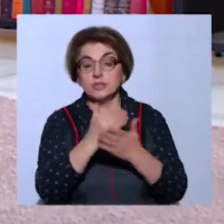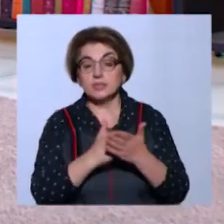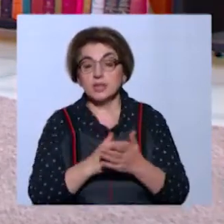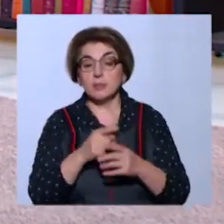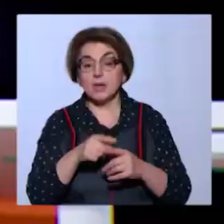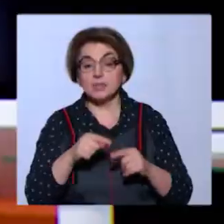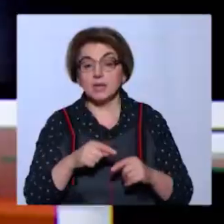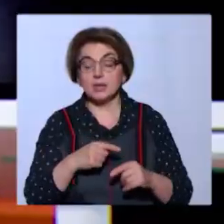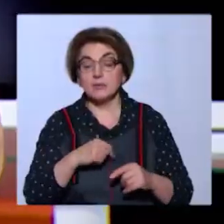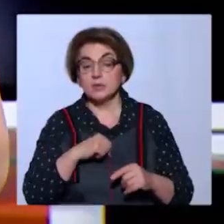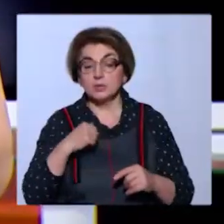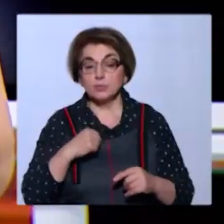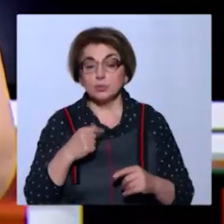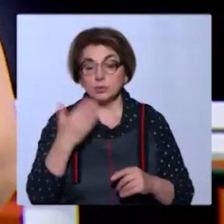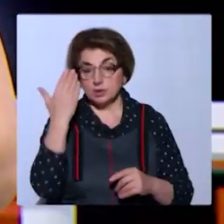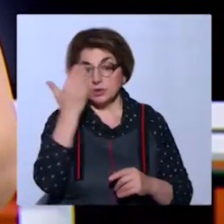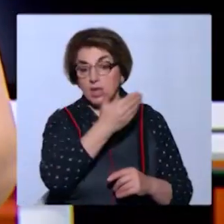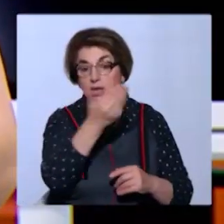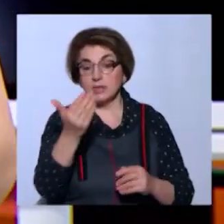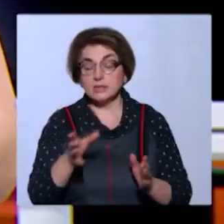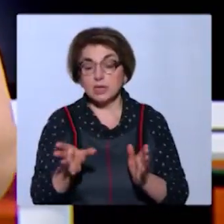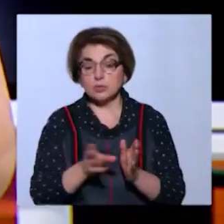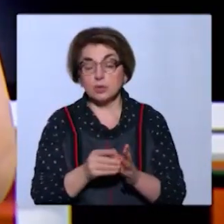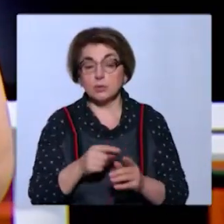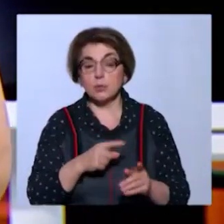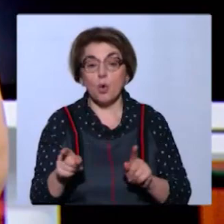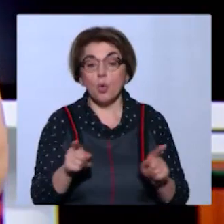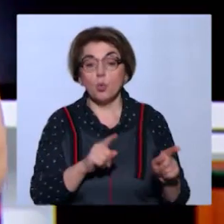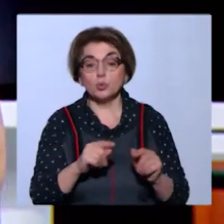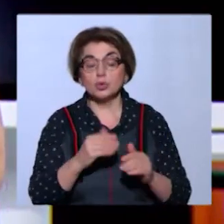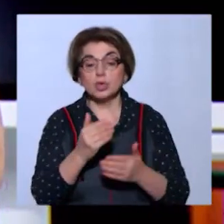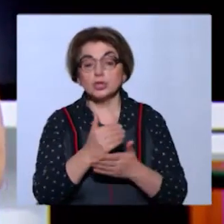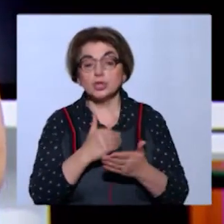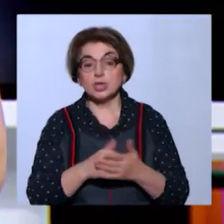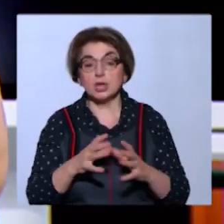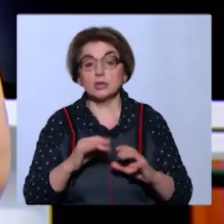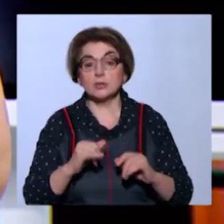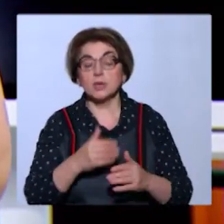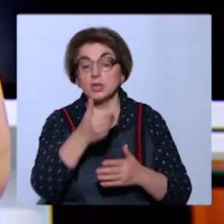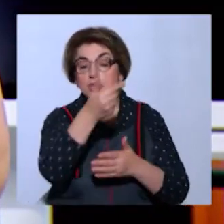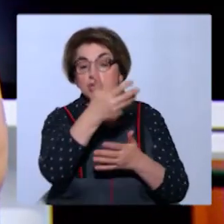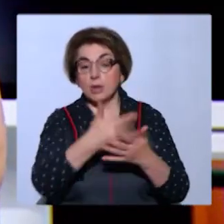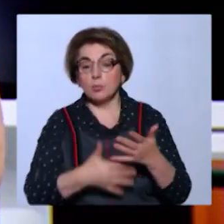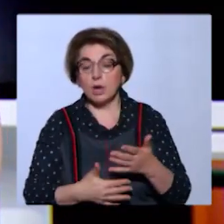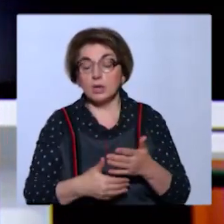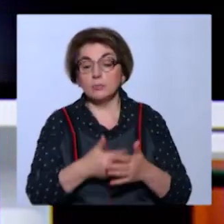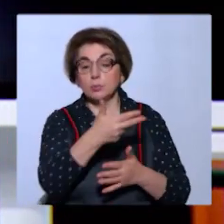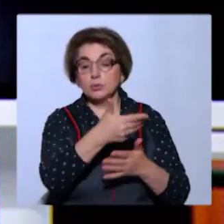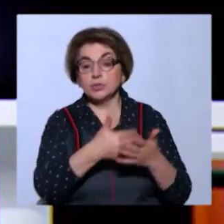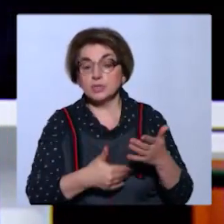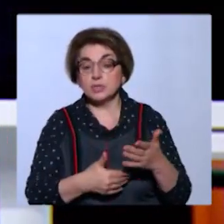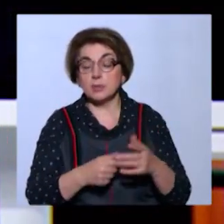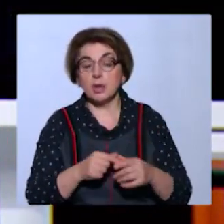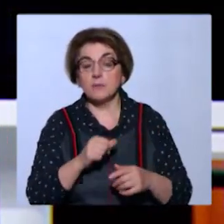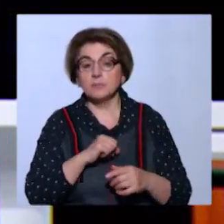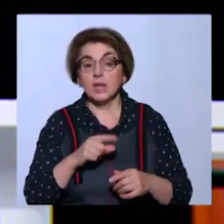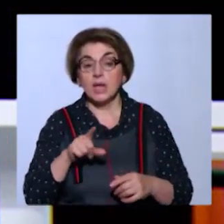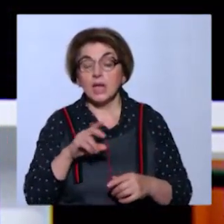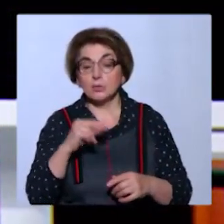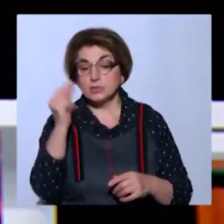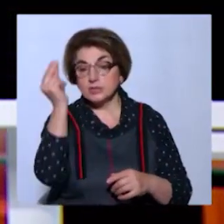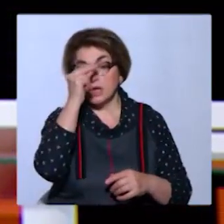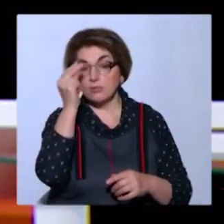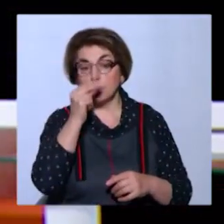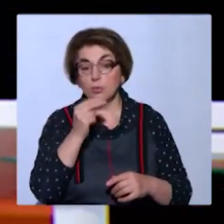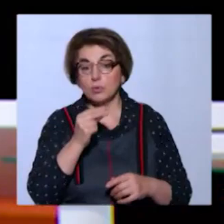და გარემო პირობების ურთიერთქმედების შედეგად ჩამოყალიბებული სისტემა. ეკოლოგები ეკოსისტემაში